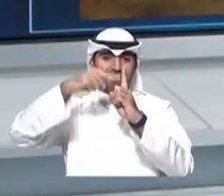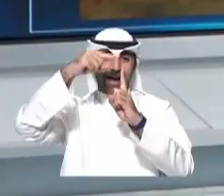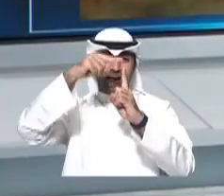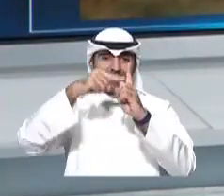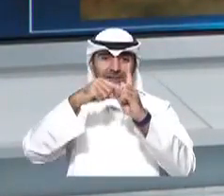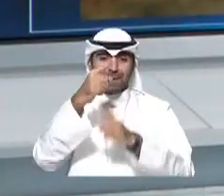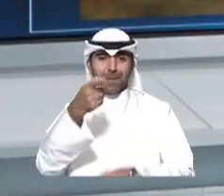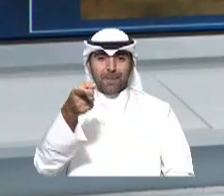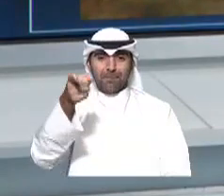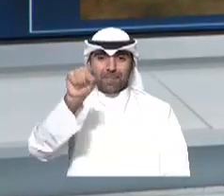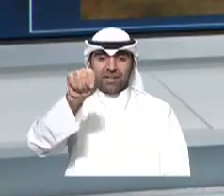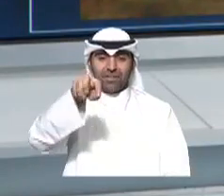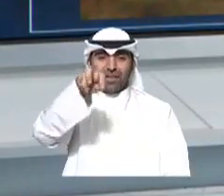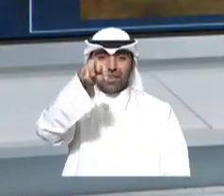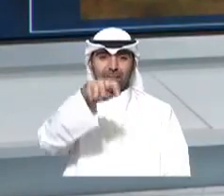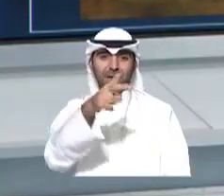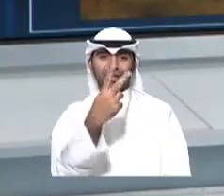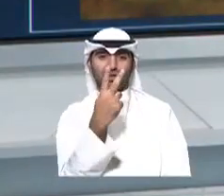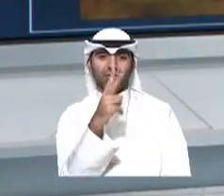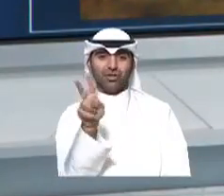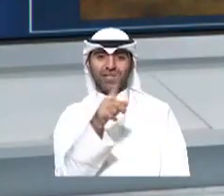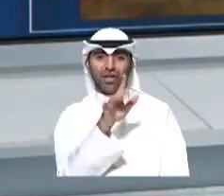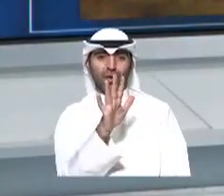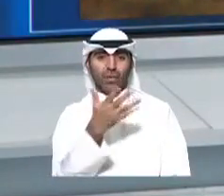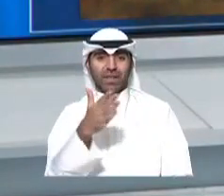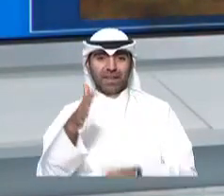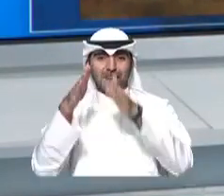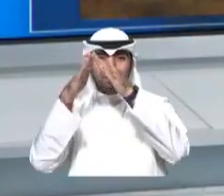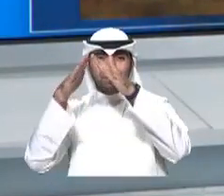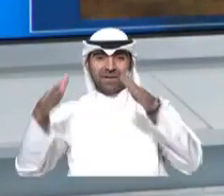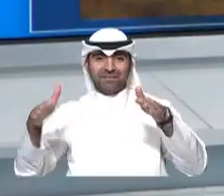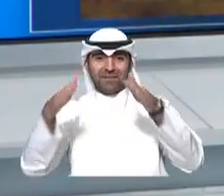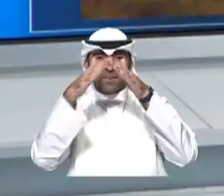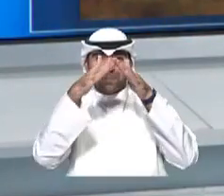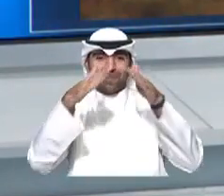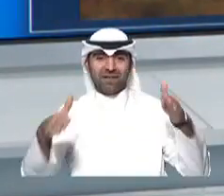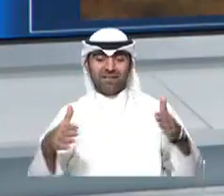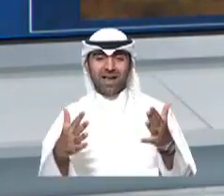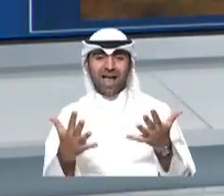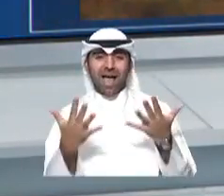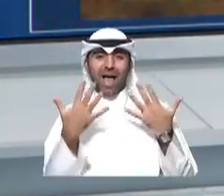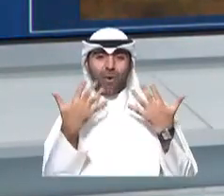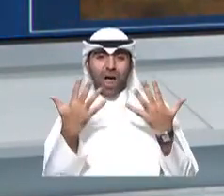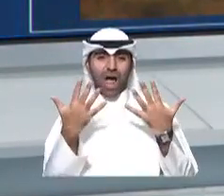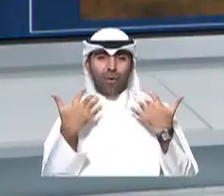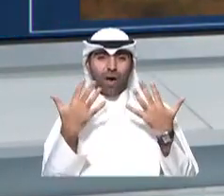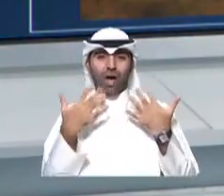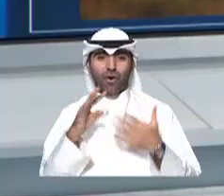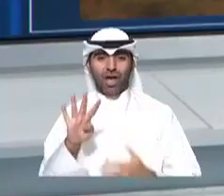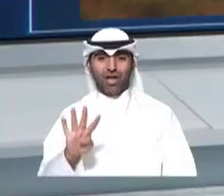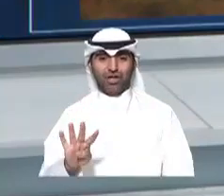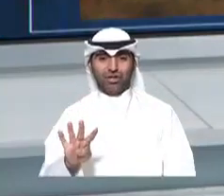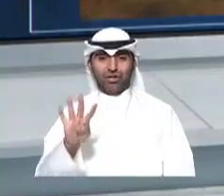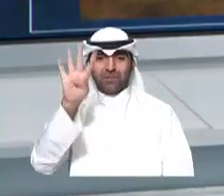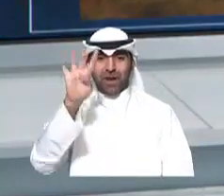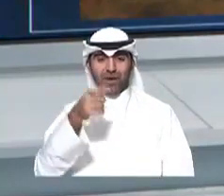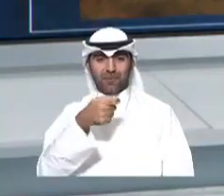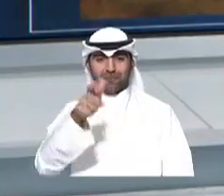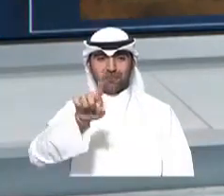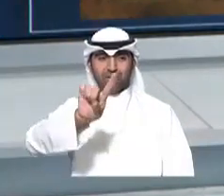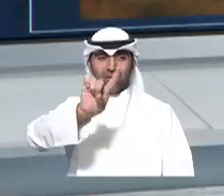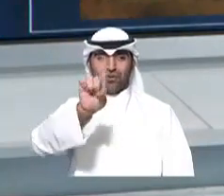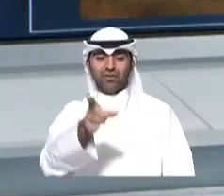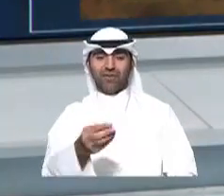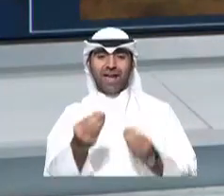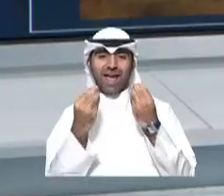درجة مئوية في منطقتي الشقاية والسالمي. الرياح راح تكون رياح شمالية غربية خفيفة إلى معتدلة السرعة، بينما المناطق الوسطى وكذلك